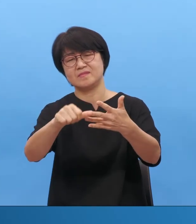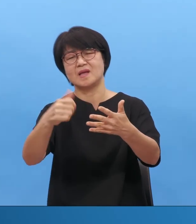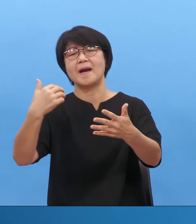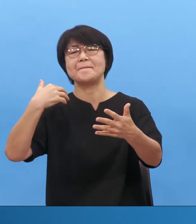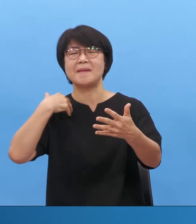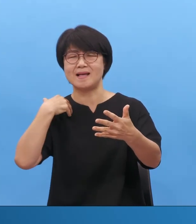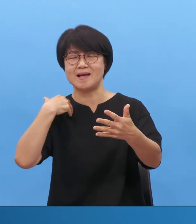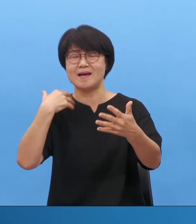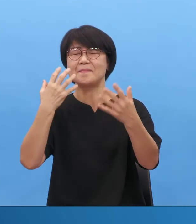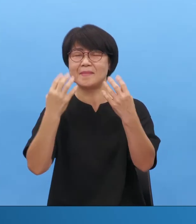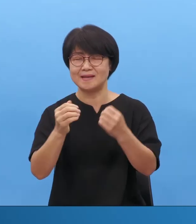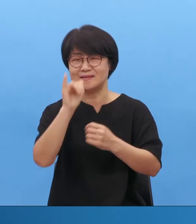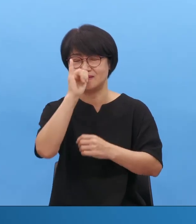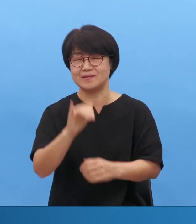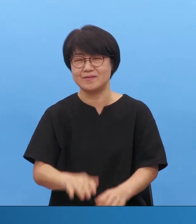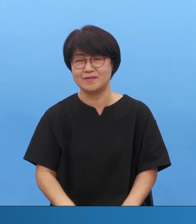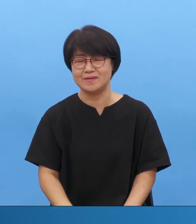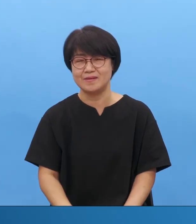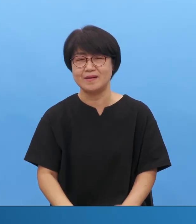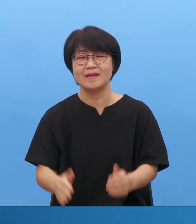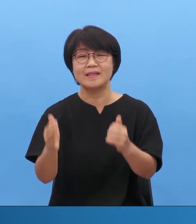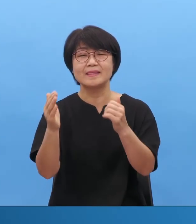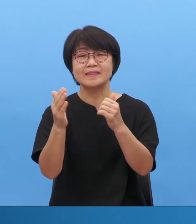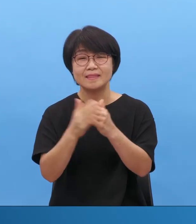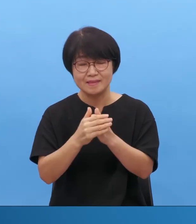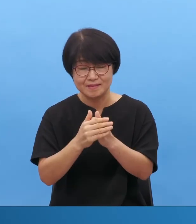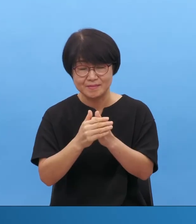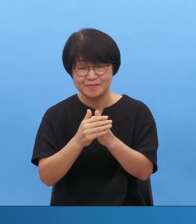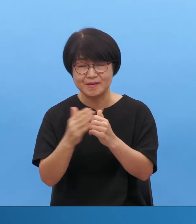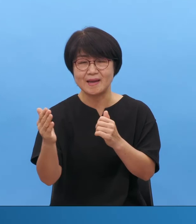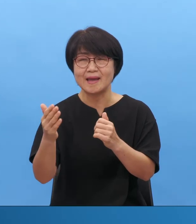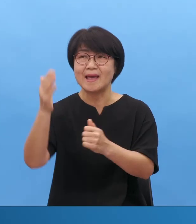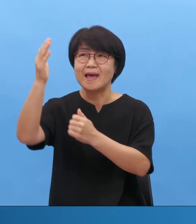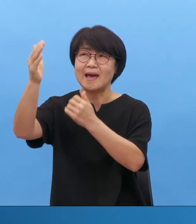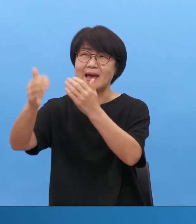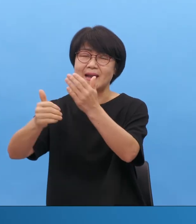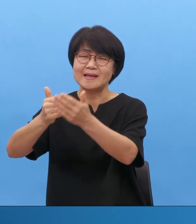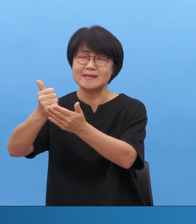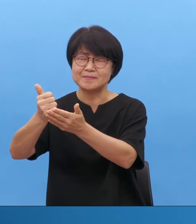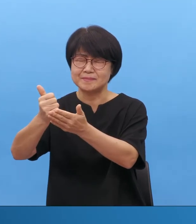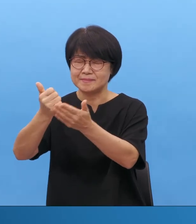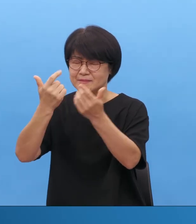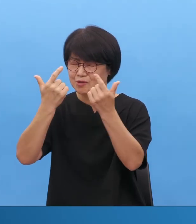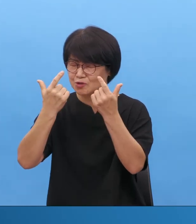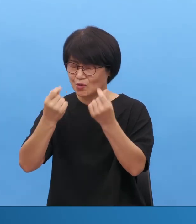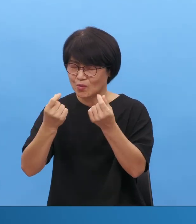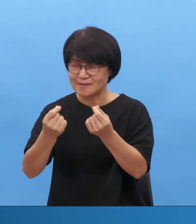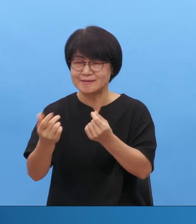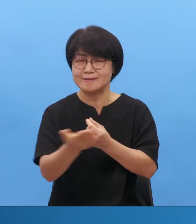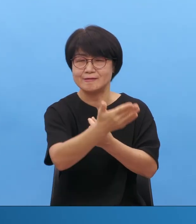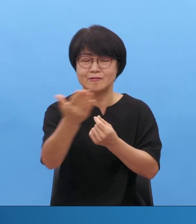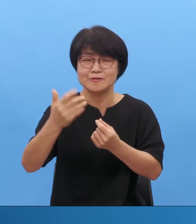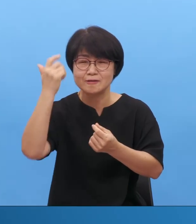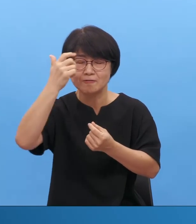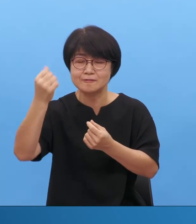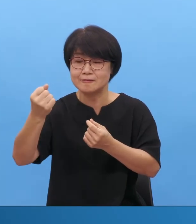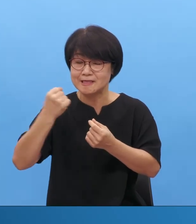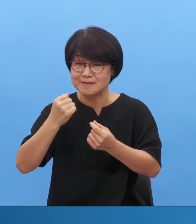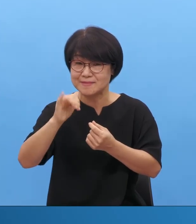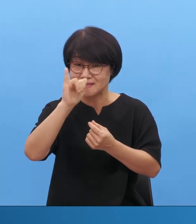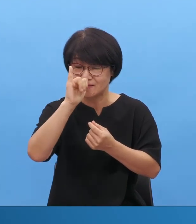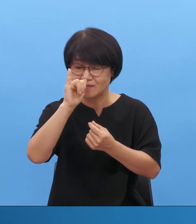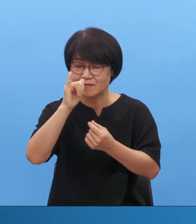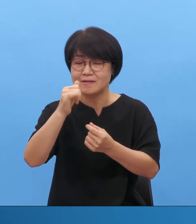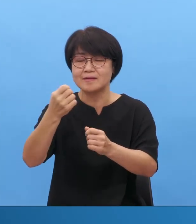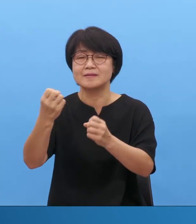마찬가지입니다. 여러분들이 이 힘을 딱 가지고 있으면 응답은 오지 말라고 해도 오는 It's 겁니다. the same thing for God. If you hold on to